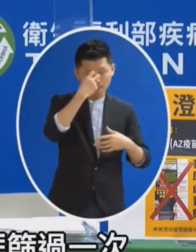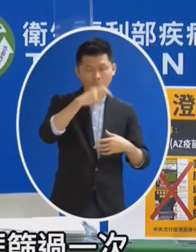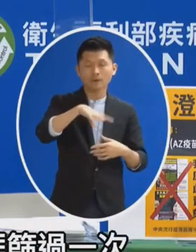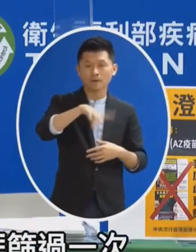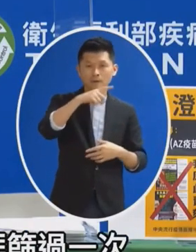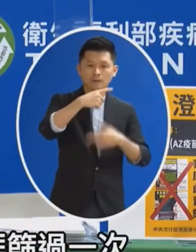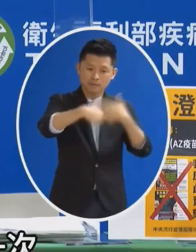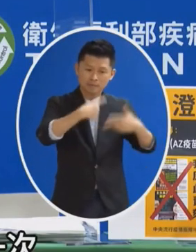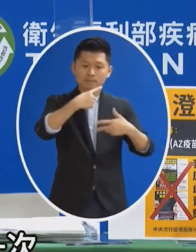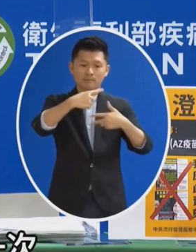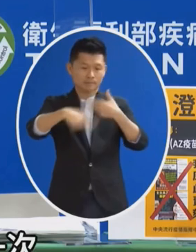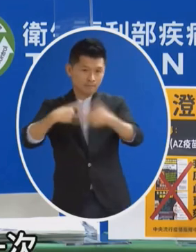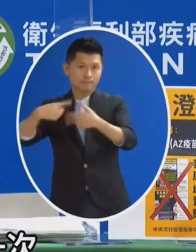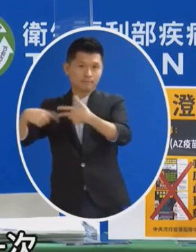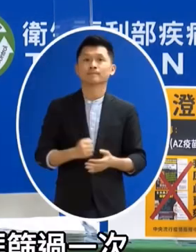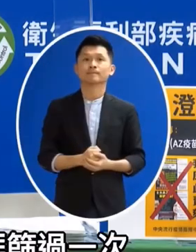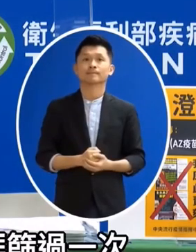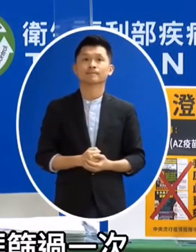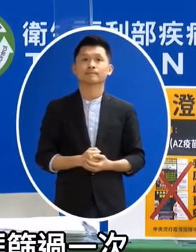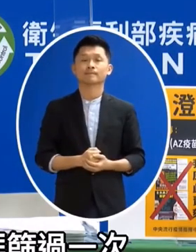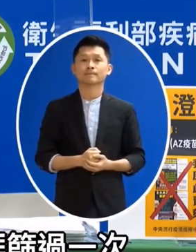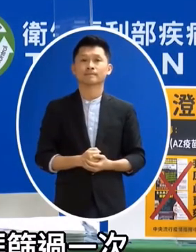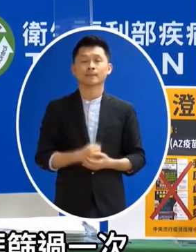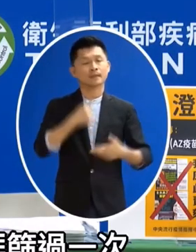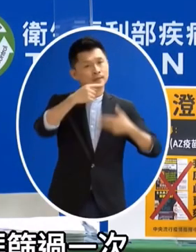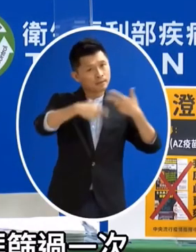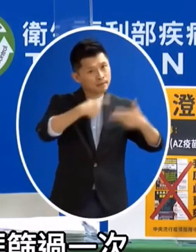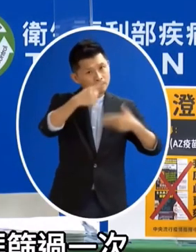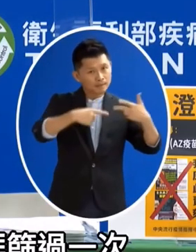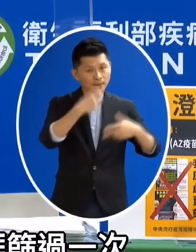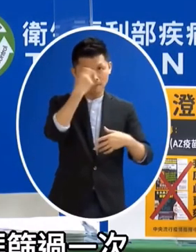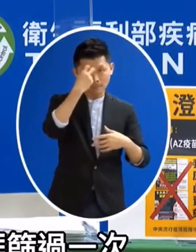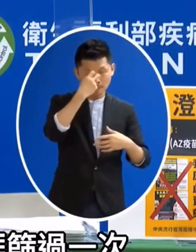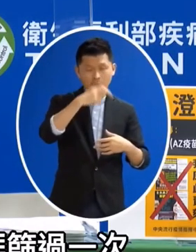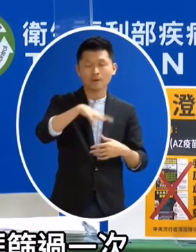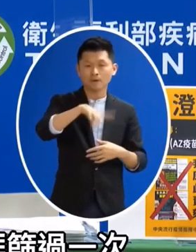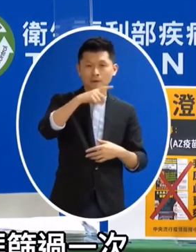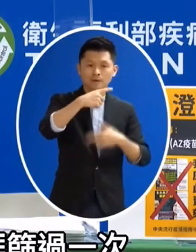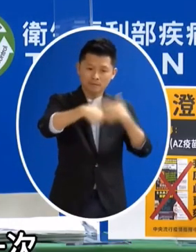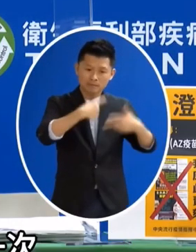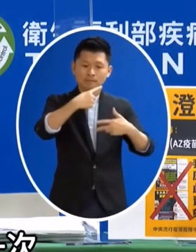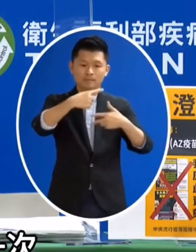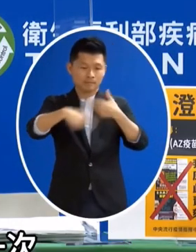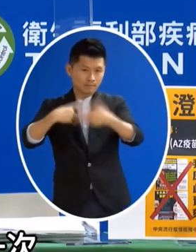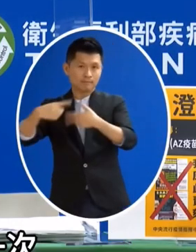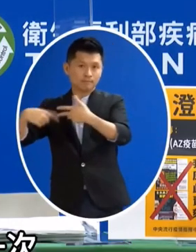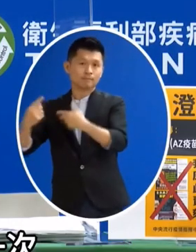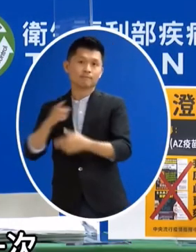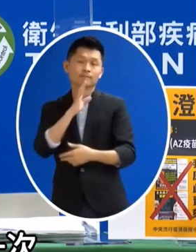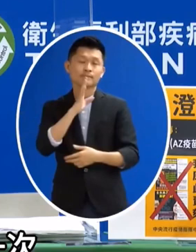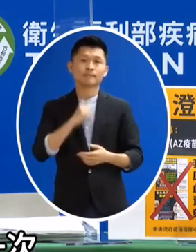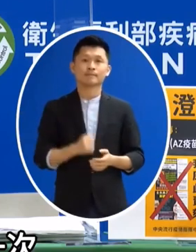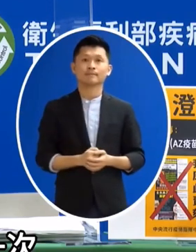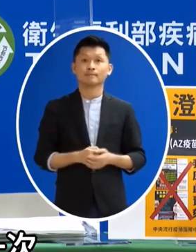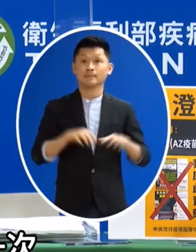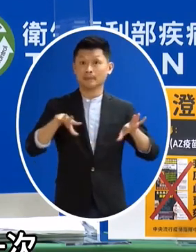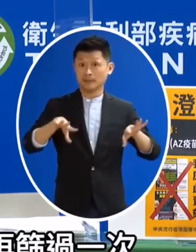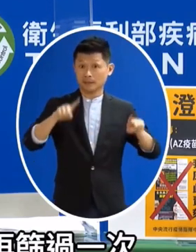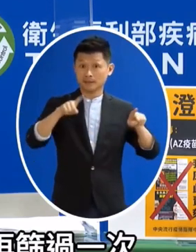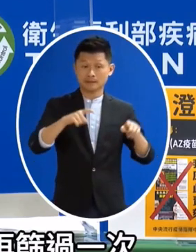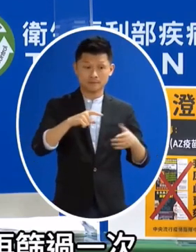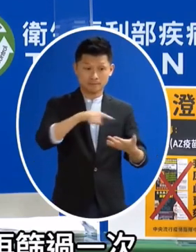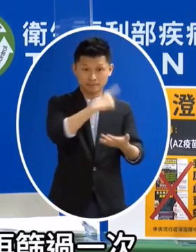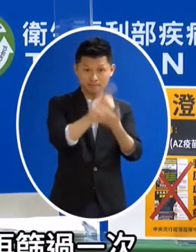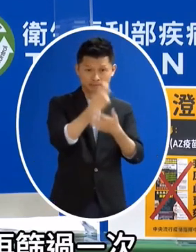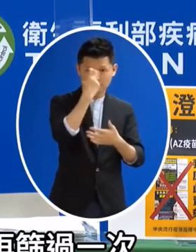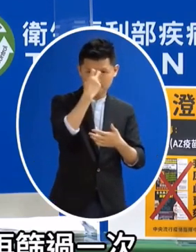次了。好，那第二等于是先一个礼拜先筛过一次了。好，那第二等于是一开始先筛过一次，过